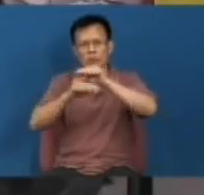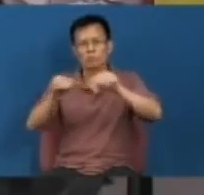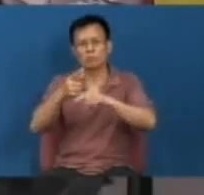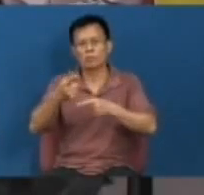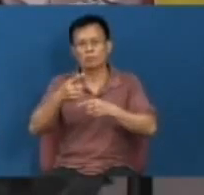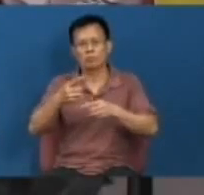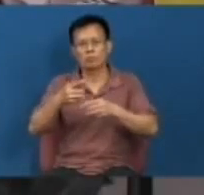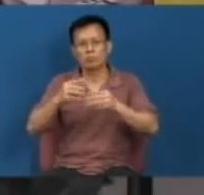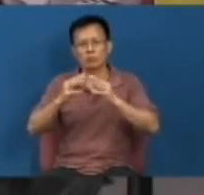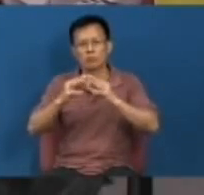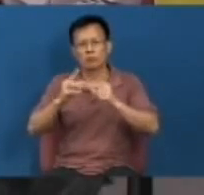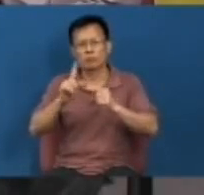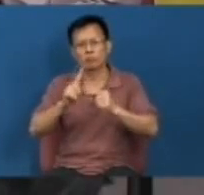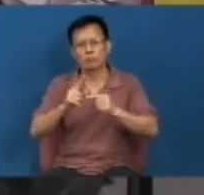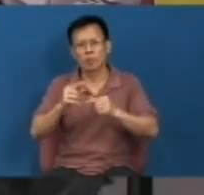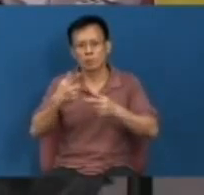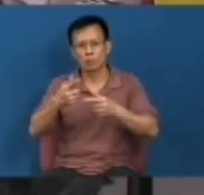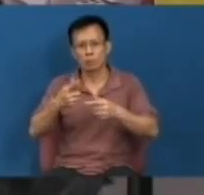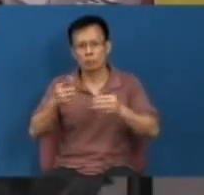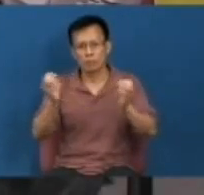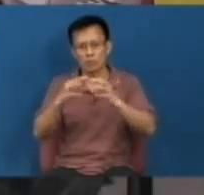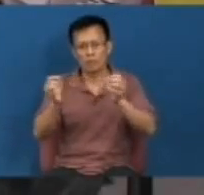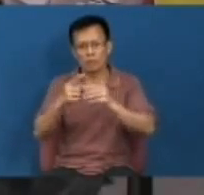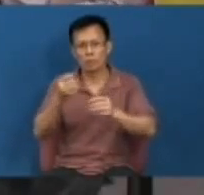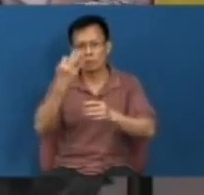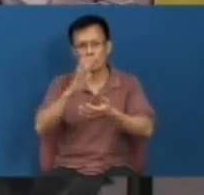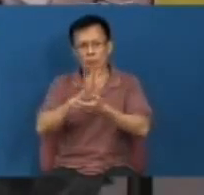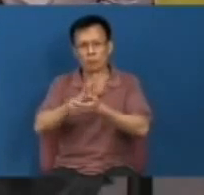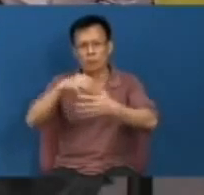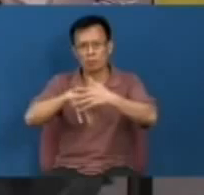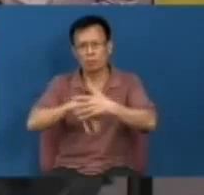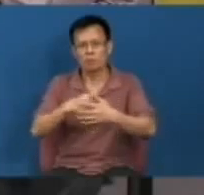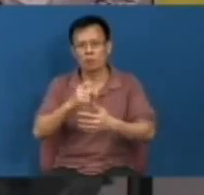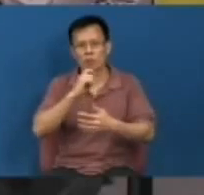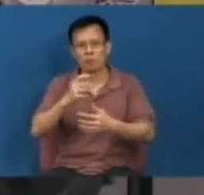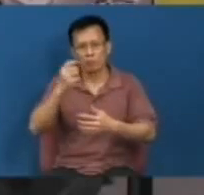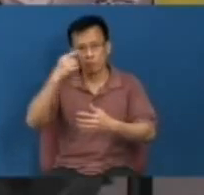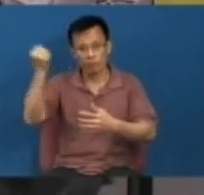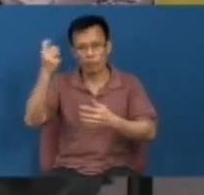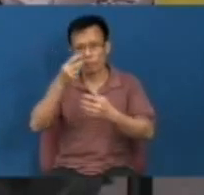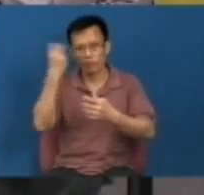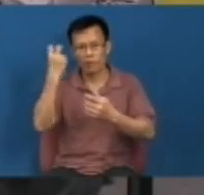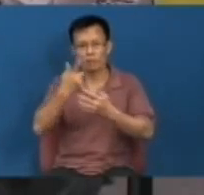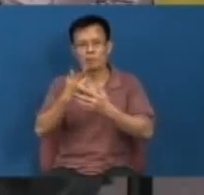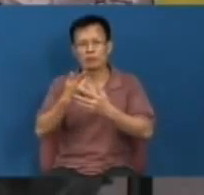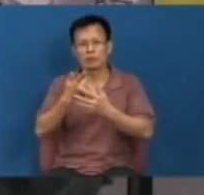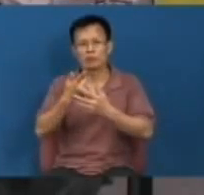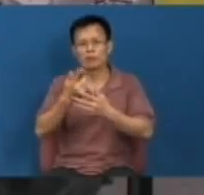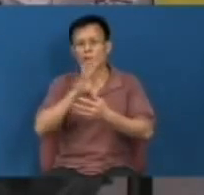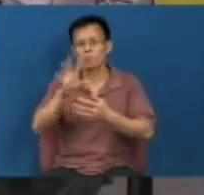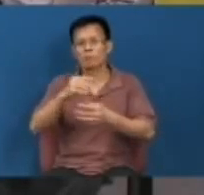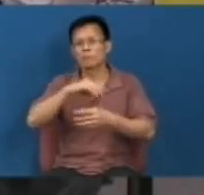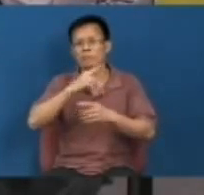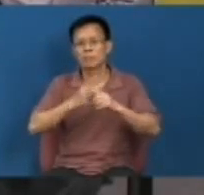但是經過他們和他們的交往這三年的過程裡面呢，我們發現有很多東西呢不是真實